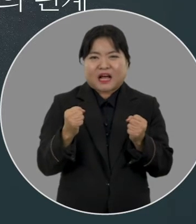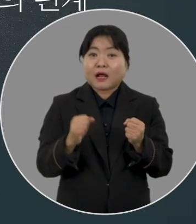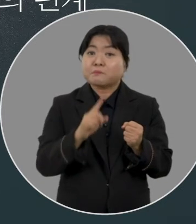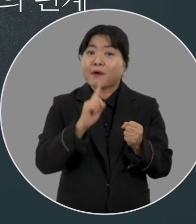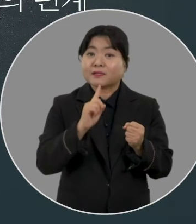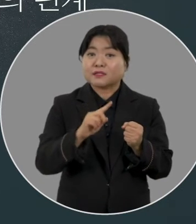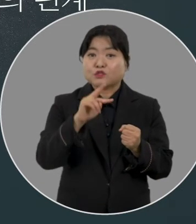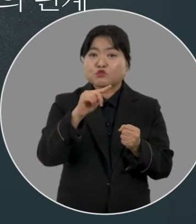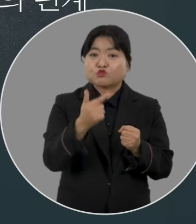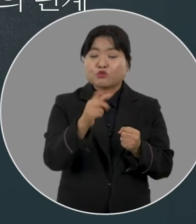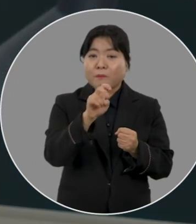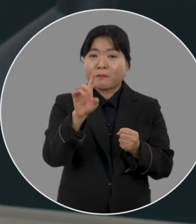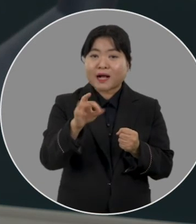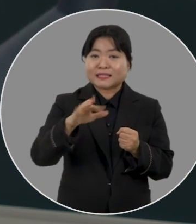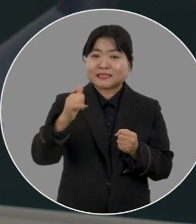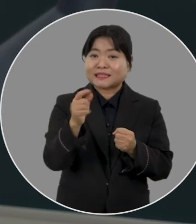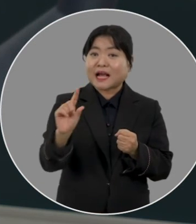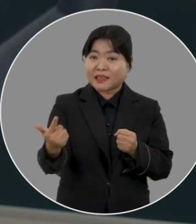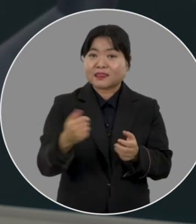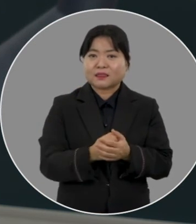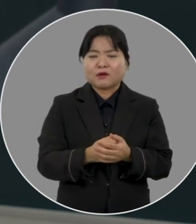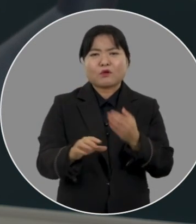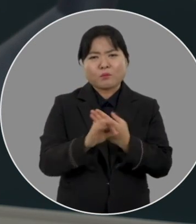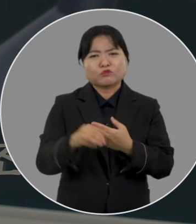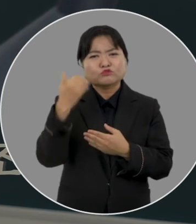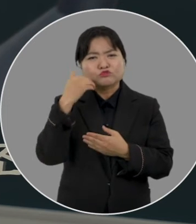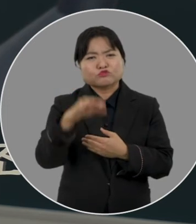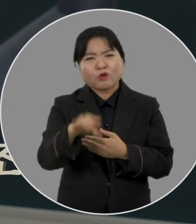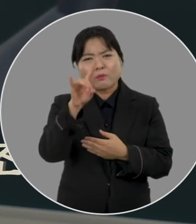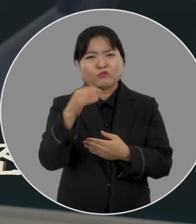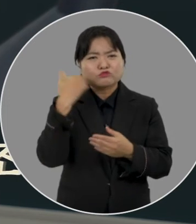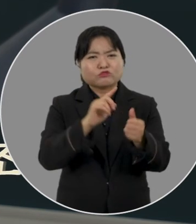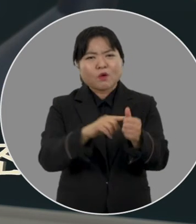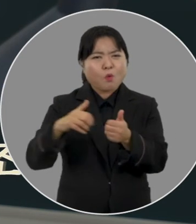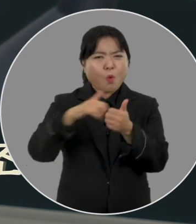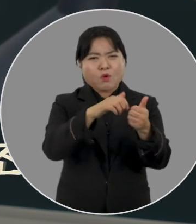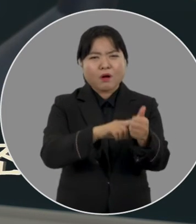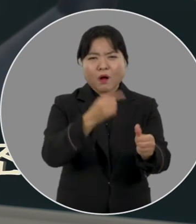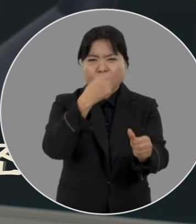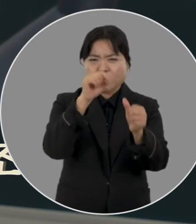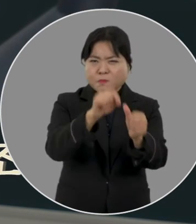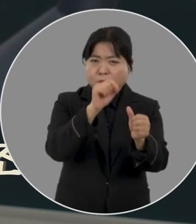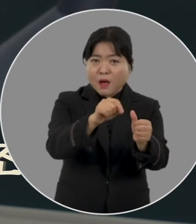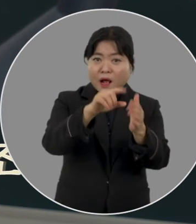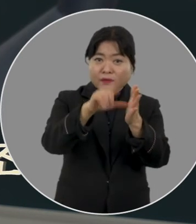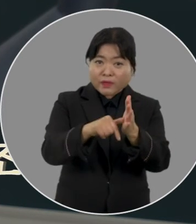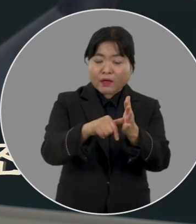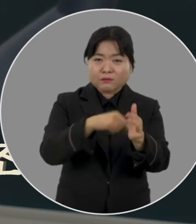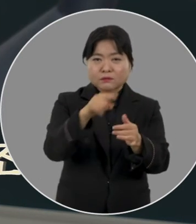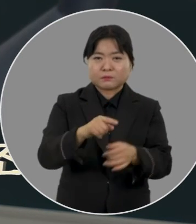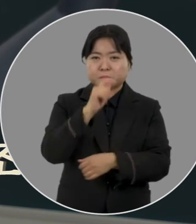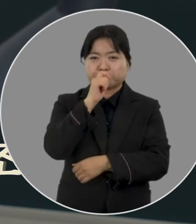게 순망치안인데, 처음에 누군가를 공격하고 누군가를 폄하할 때